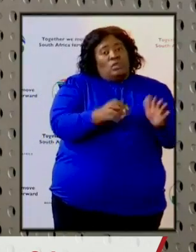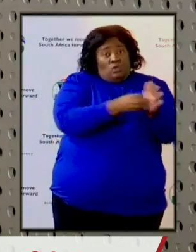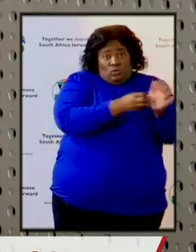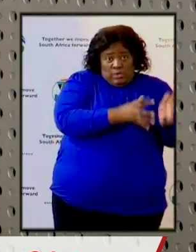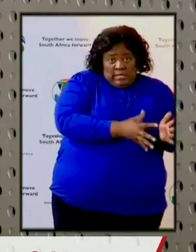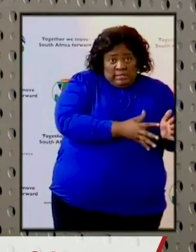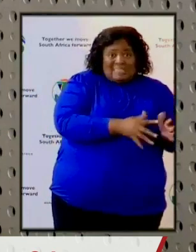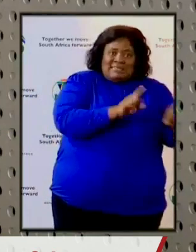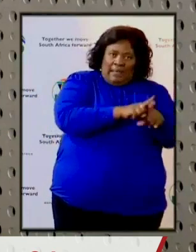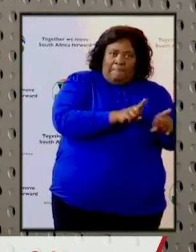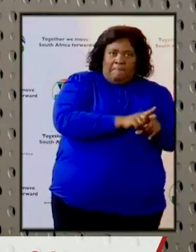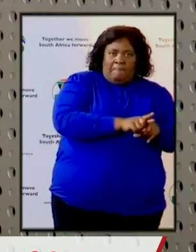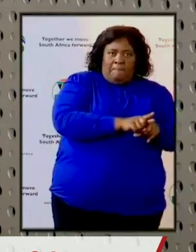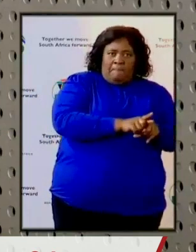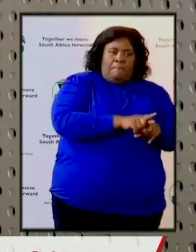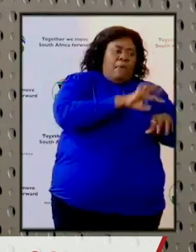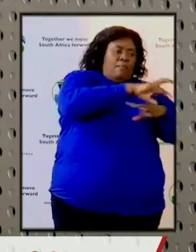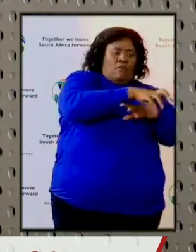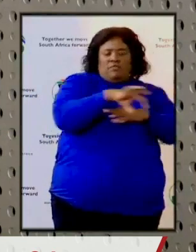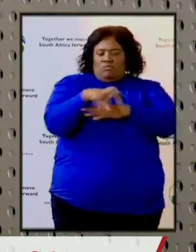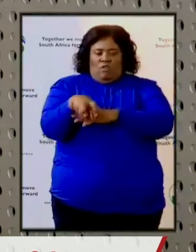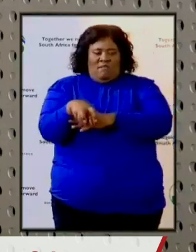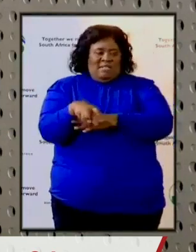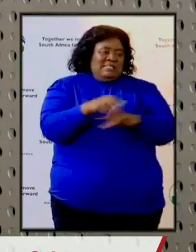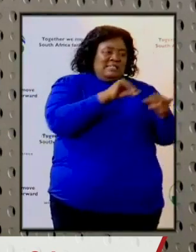nabo bonikezwe imvume.